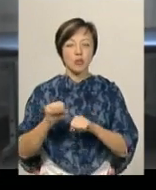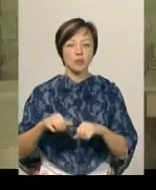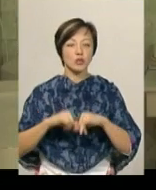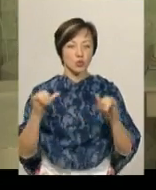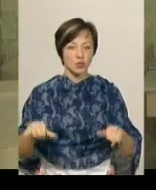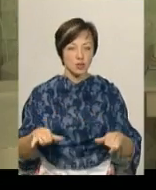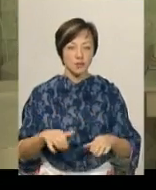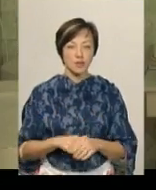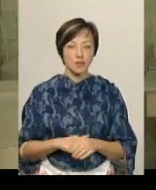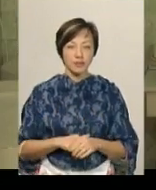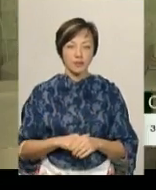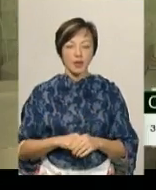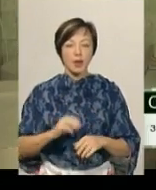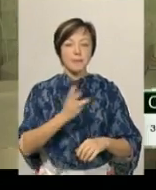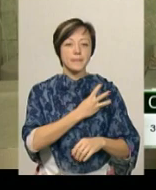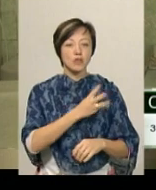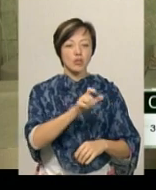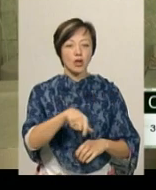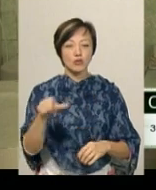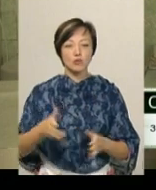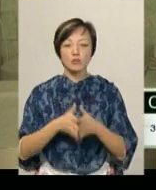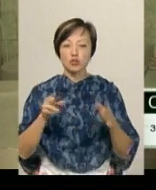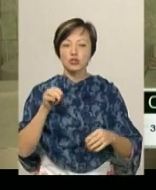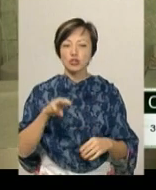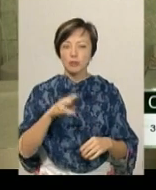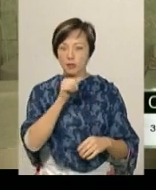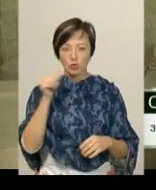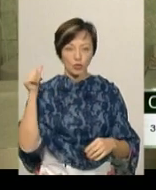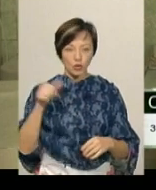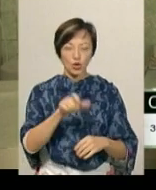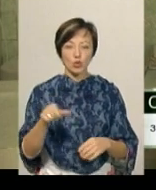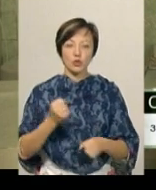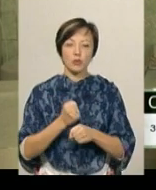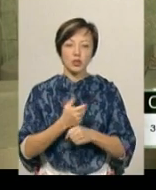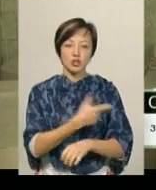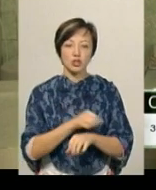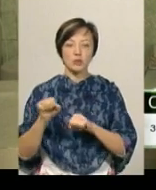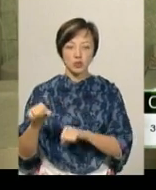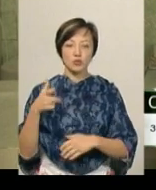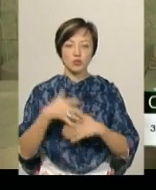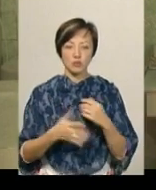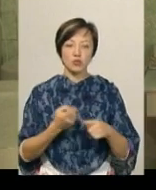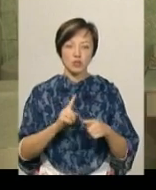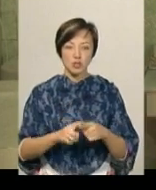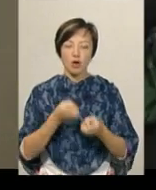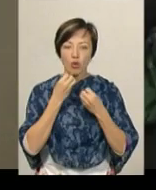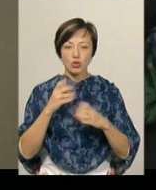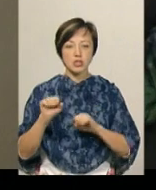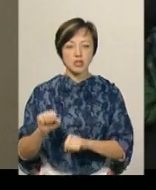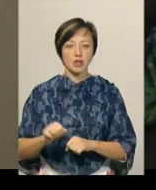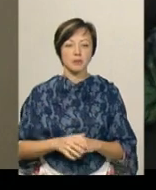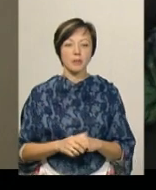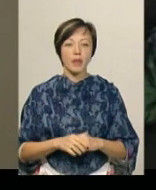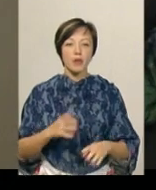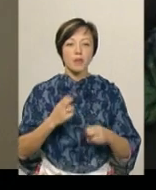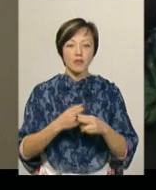зросла. Бажаючих набагато більше, ніж у минулому році. Люди, напевно, робили щеплення, усвідомили, що це безпечно, це гарний захист.